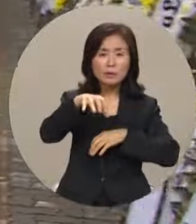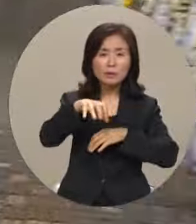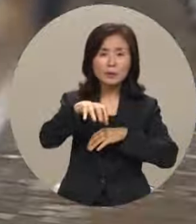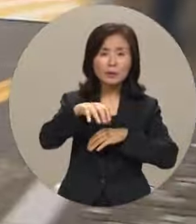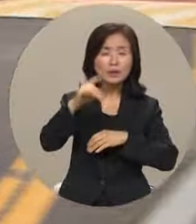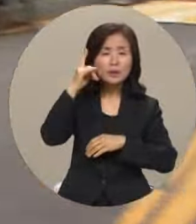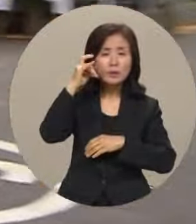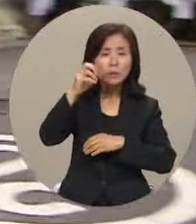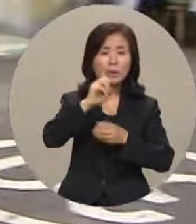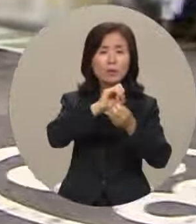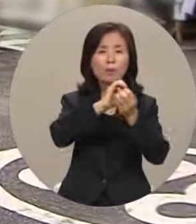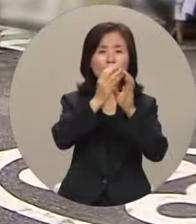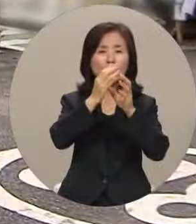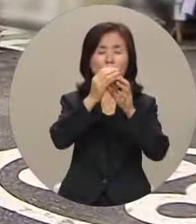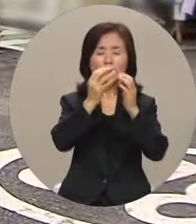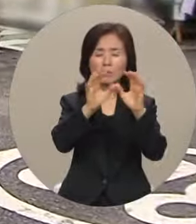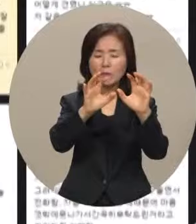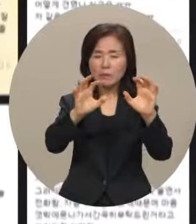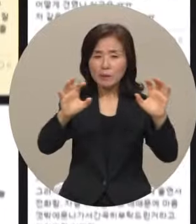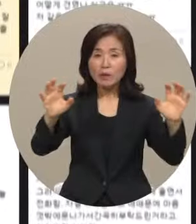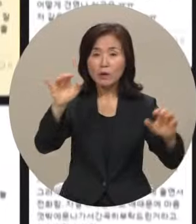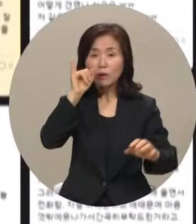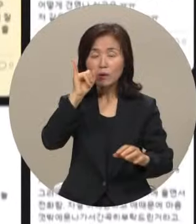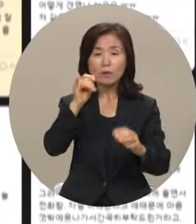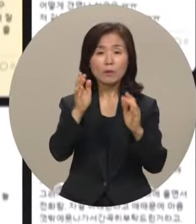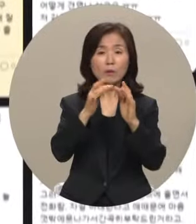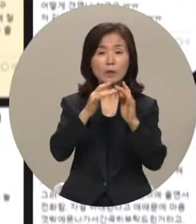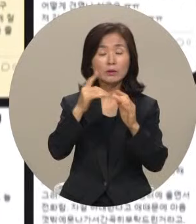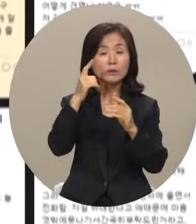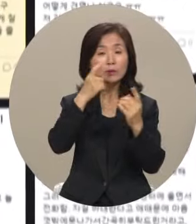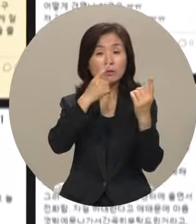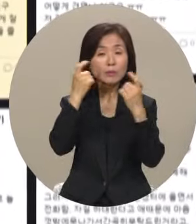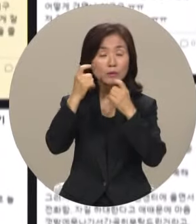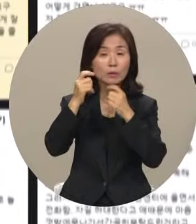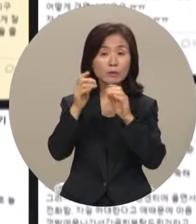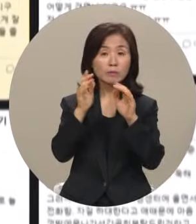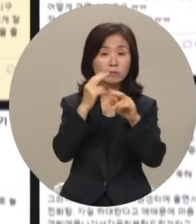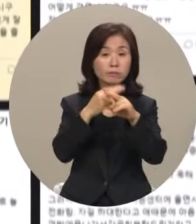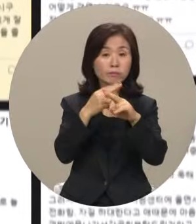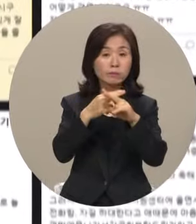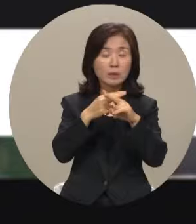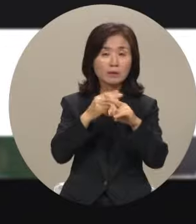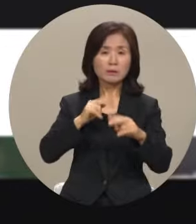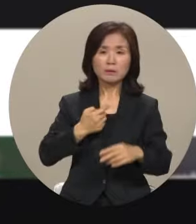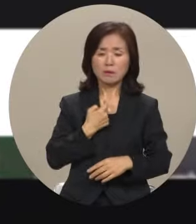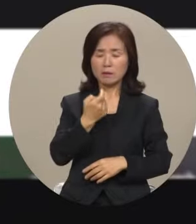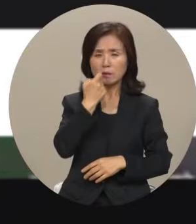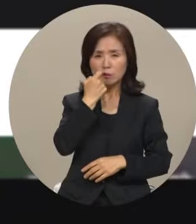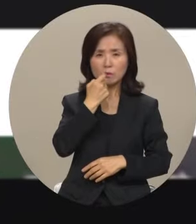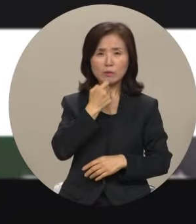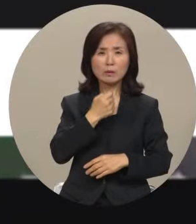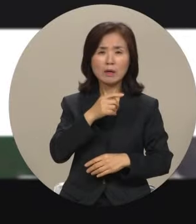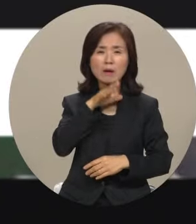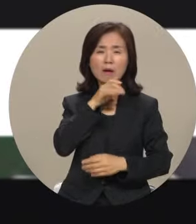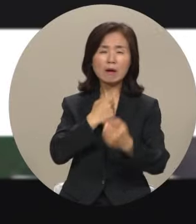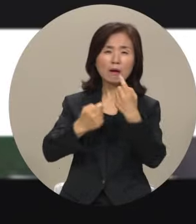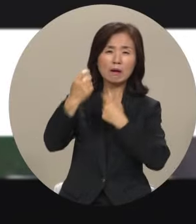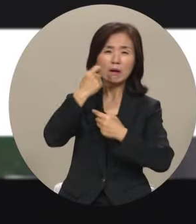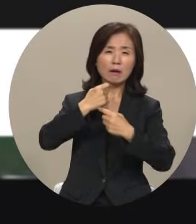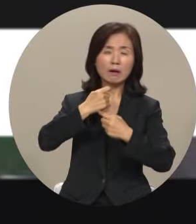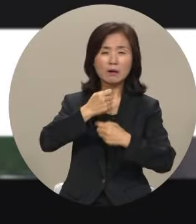화환으로 뒤덮혔다 추모 사이트에도 본인 역시 악성 민원과 과다한 업무에 시달린다는